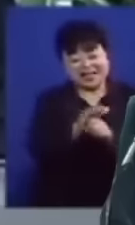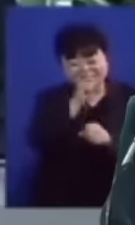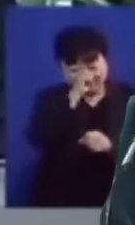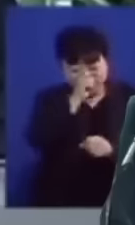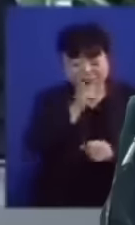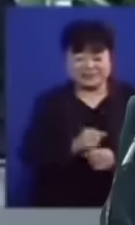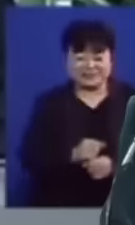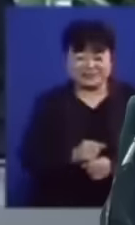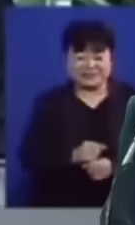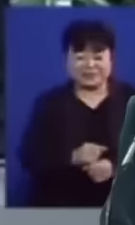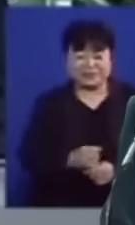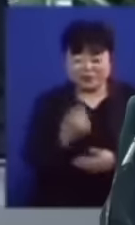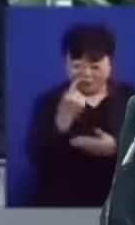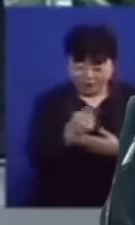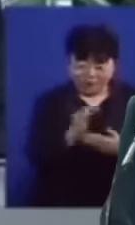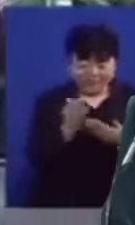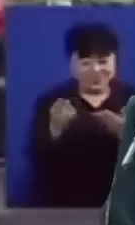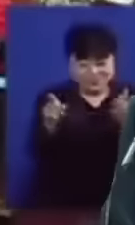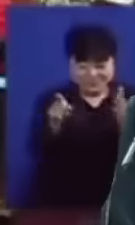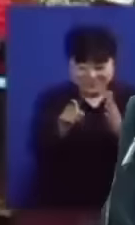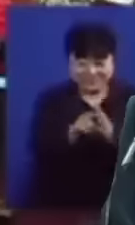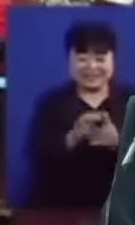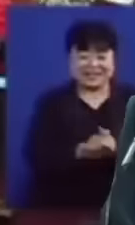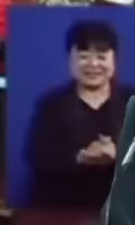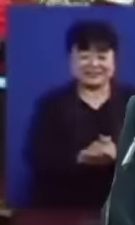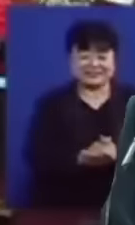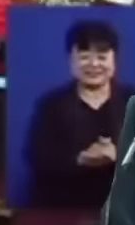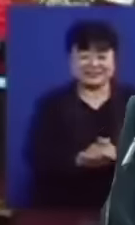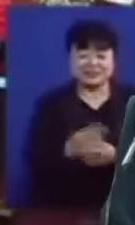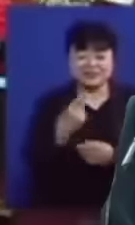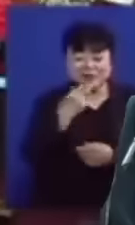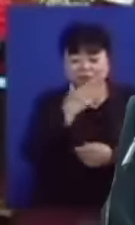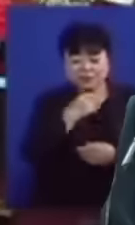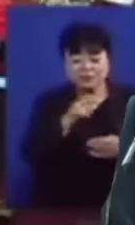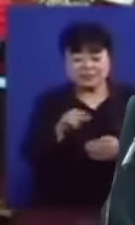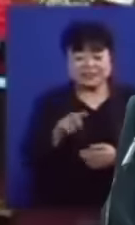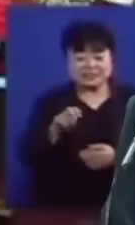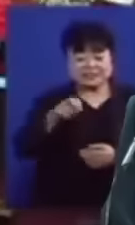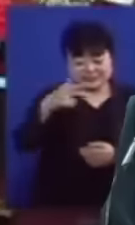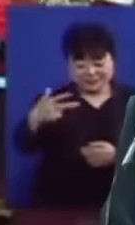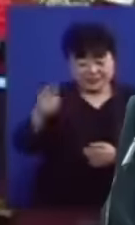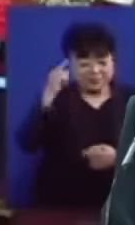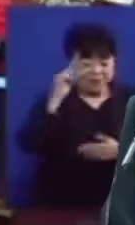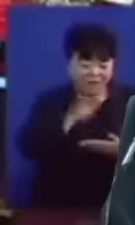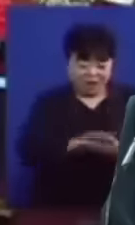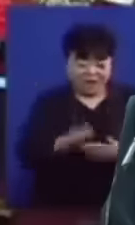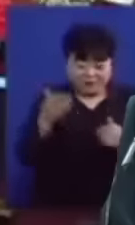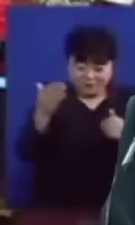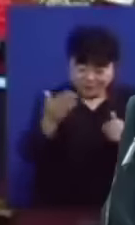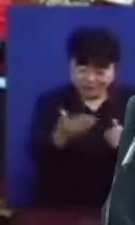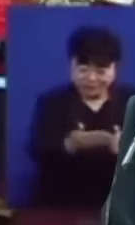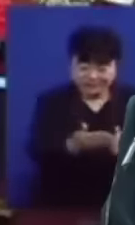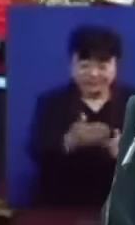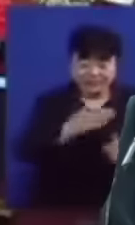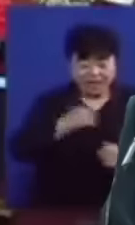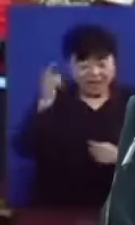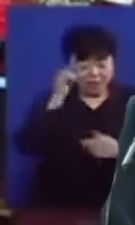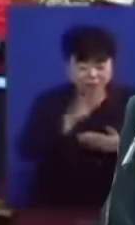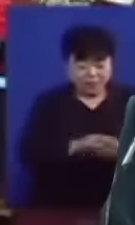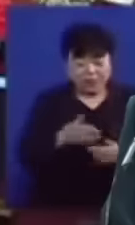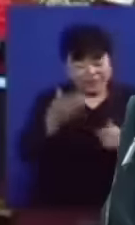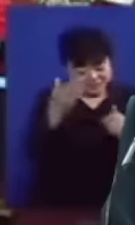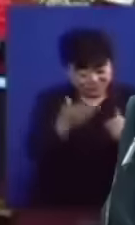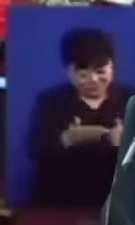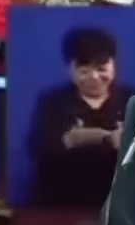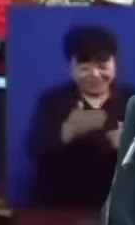좋은 것이 여러분에게 다가오게 되는 것입니다. 요한복음 14장 27절에 평안을 너희에게 끼치노니 곧 나의 평안을 너희에게